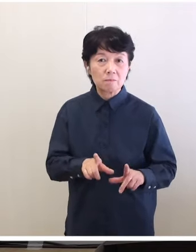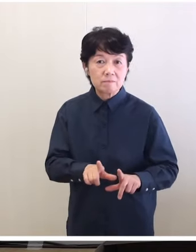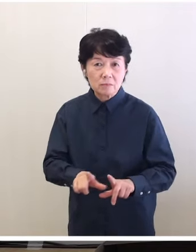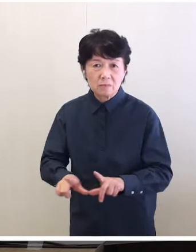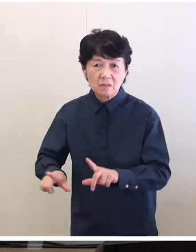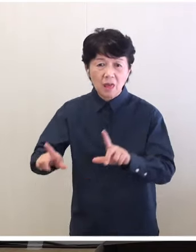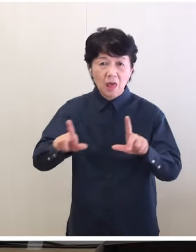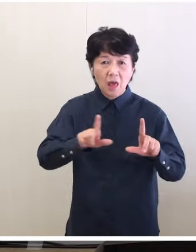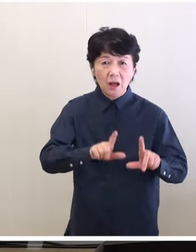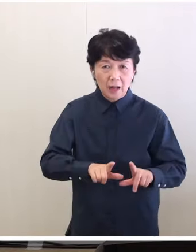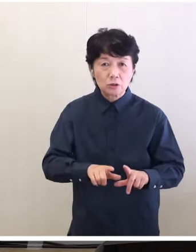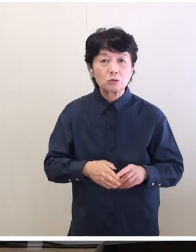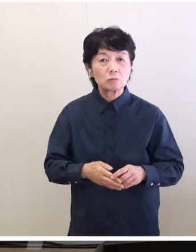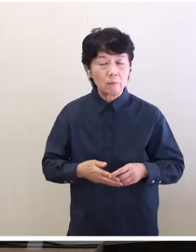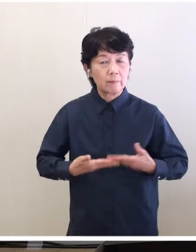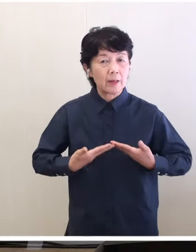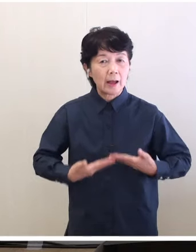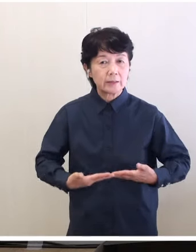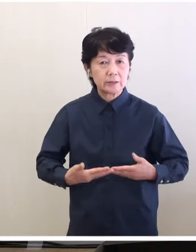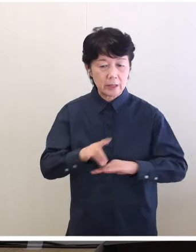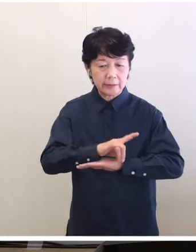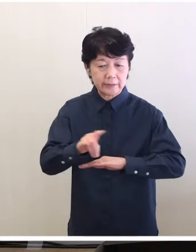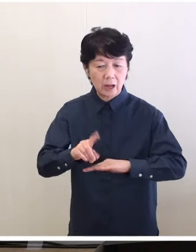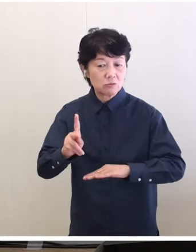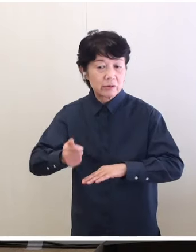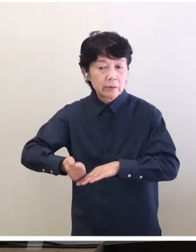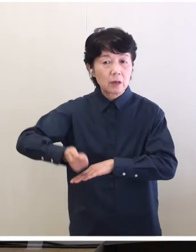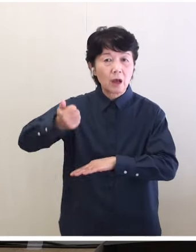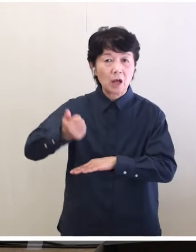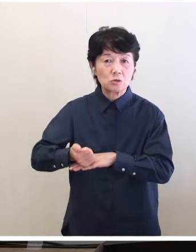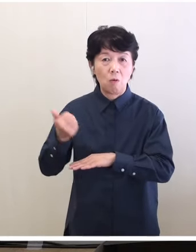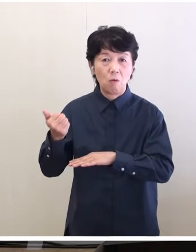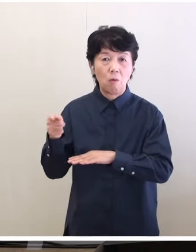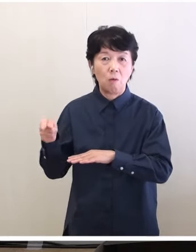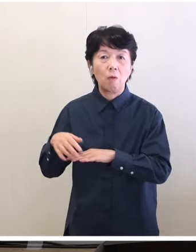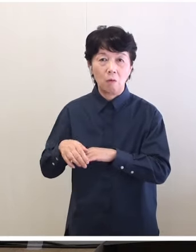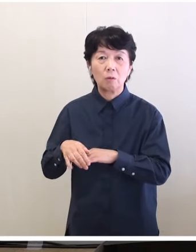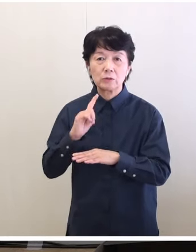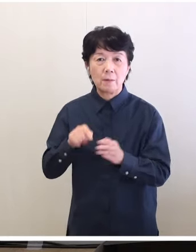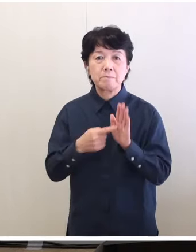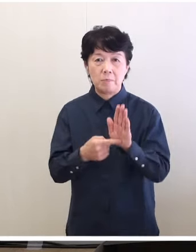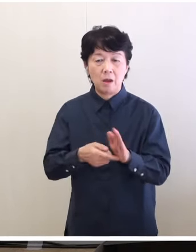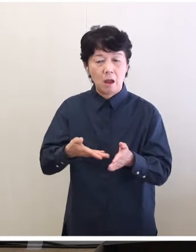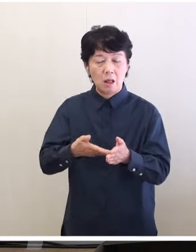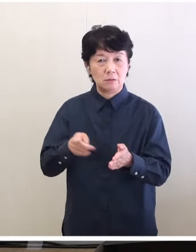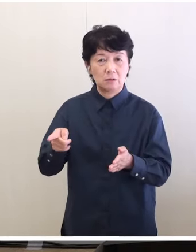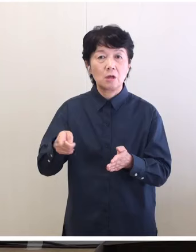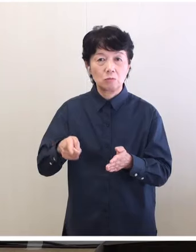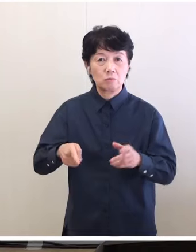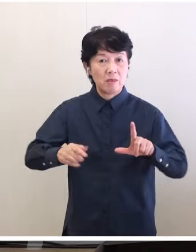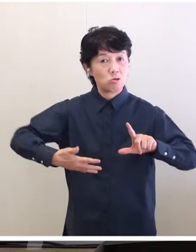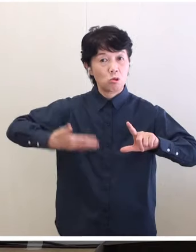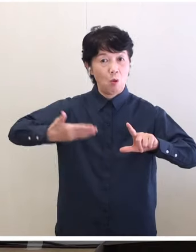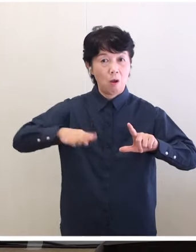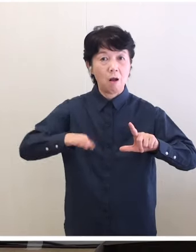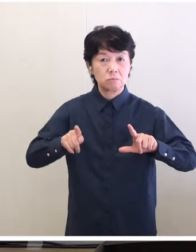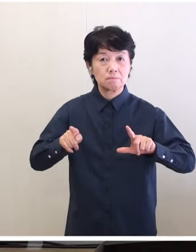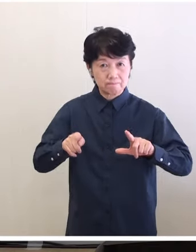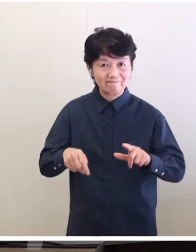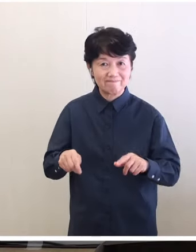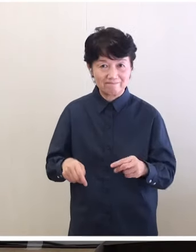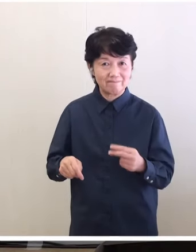生活安全企画課長が出演する動画を公開をしています。